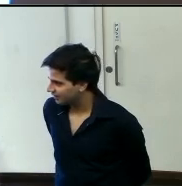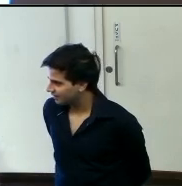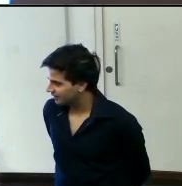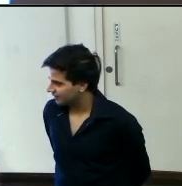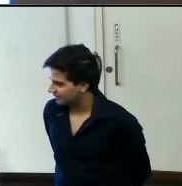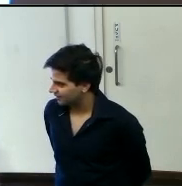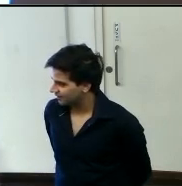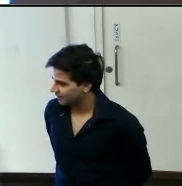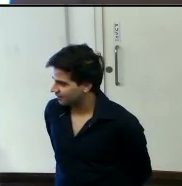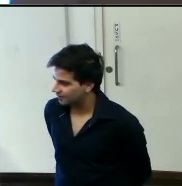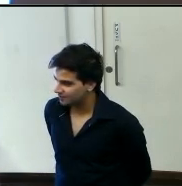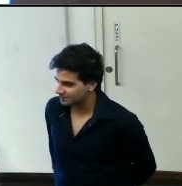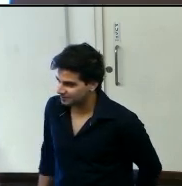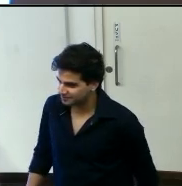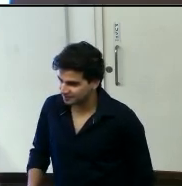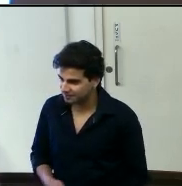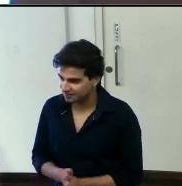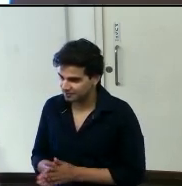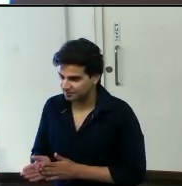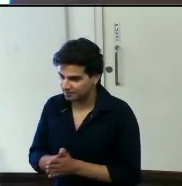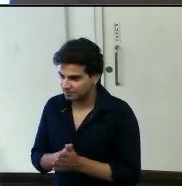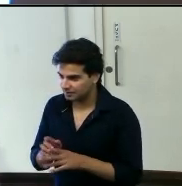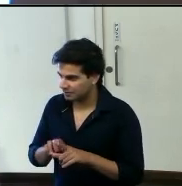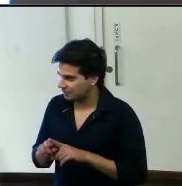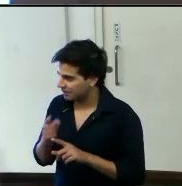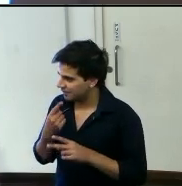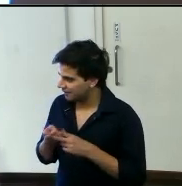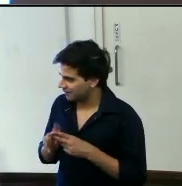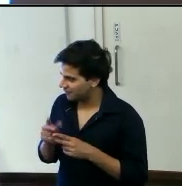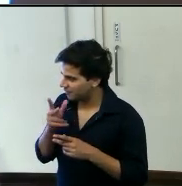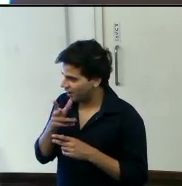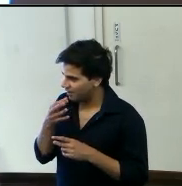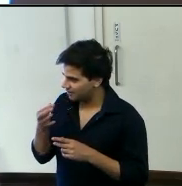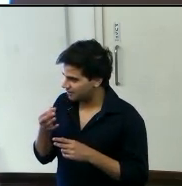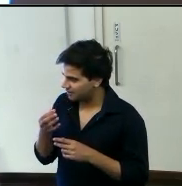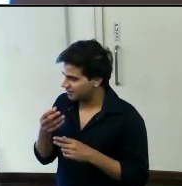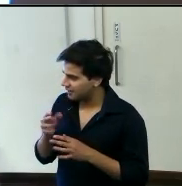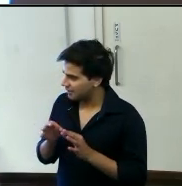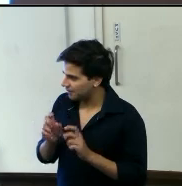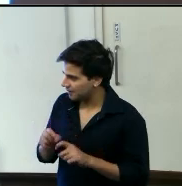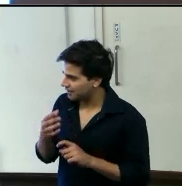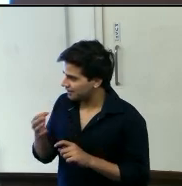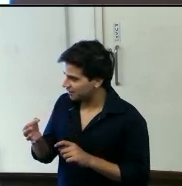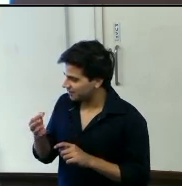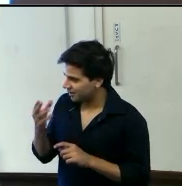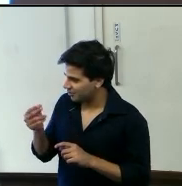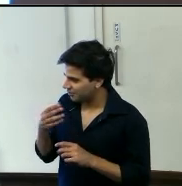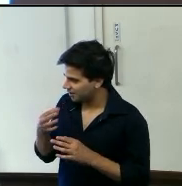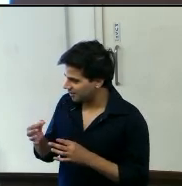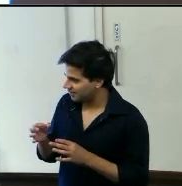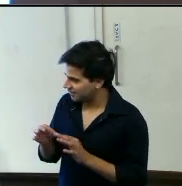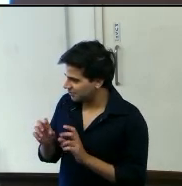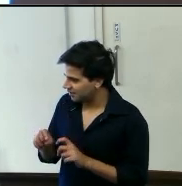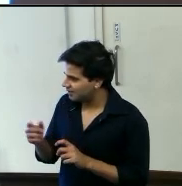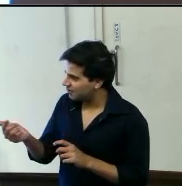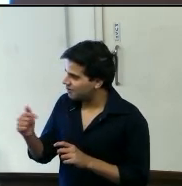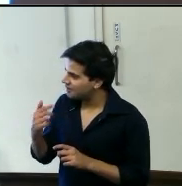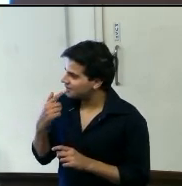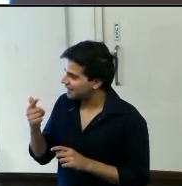ಸಾಧ್ಯ ಇದೆ ಅಂತ. ಈ ಥರ ಅದನ್ನು ಮಾಡೋಕ್ಕೆ ಸಾಧ್ಯ ಆದಾಗ ಆರ್ಟ್ ಸ್ಕೂಲ್ಗಳಲ್ಲಿ ಕೂಡ ಈ ಥರ ಯೋಚನೆ